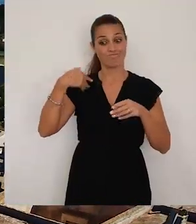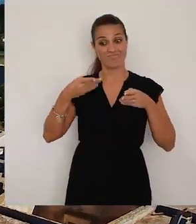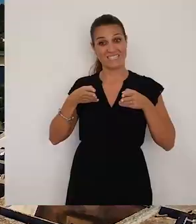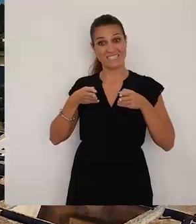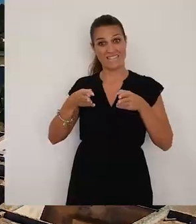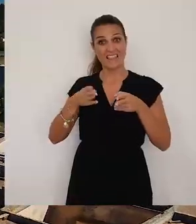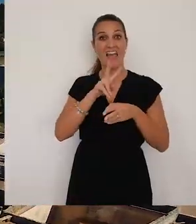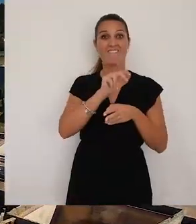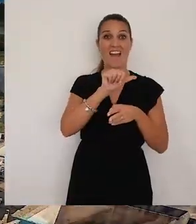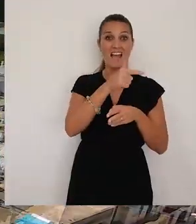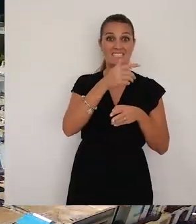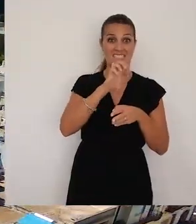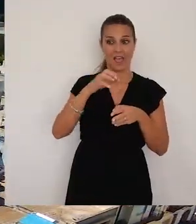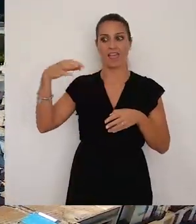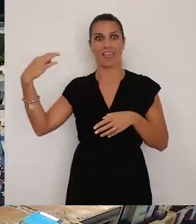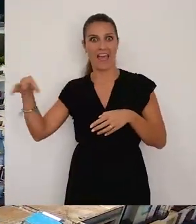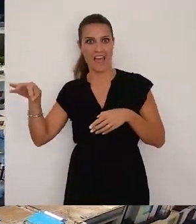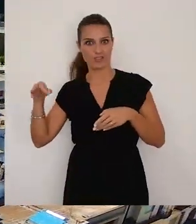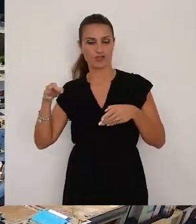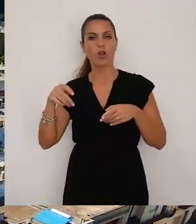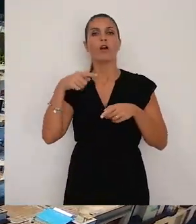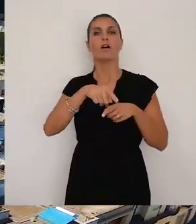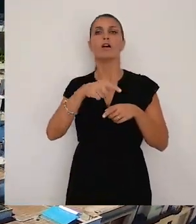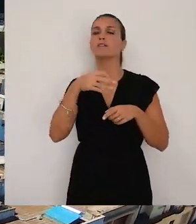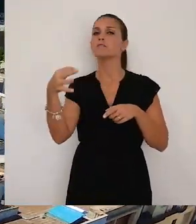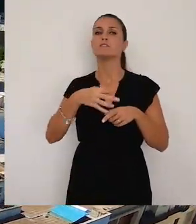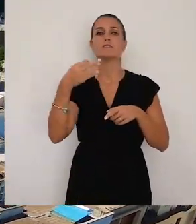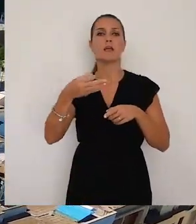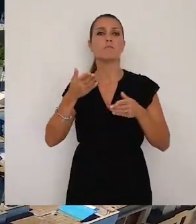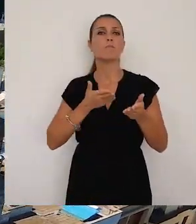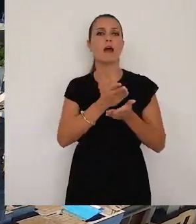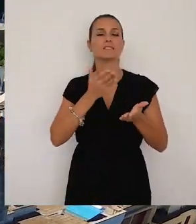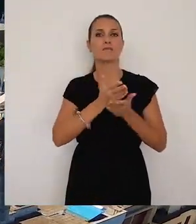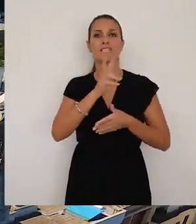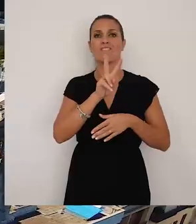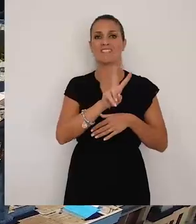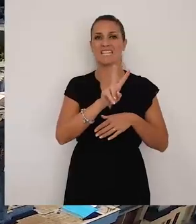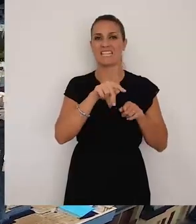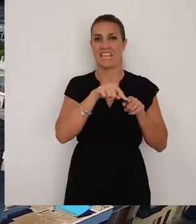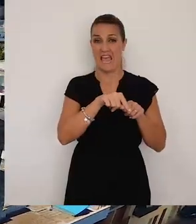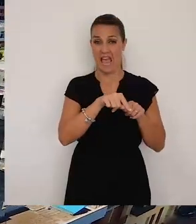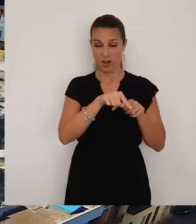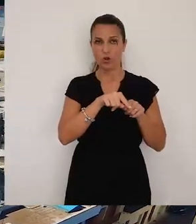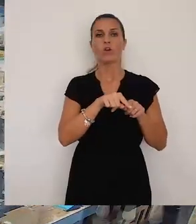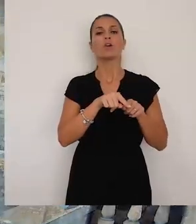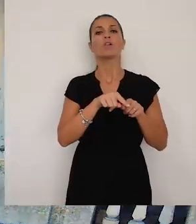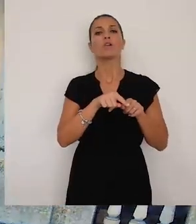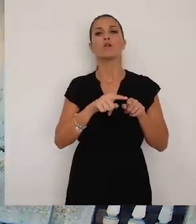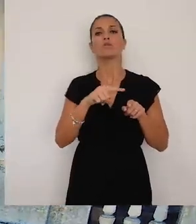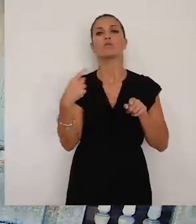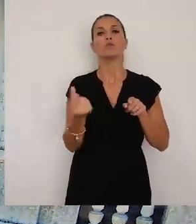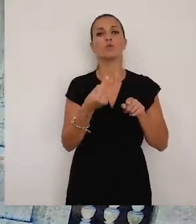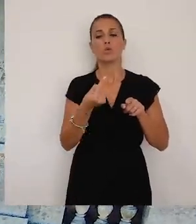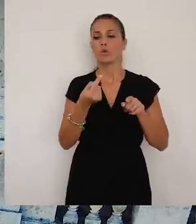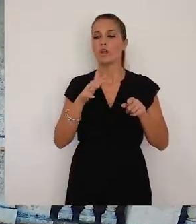passato collegava Vaste a Castro, è da sempre il crocevia della rete viaria che metteva in comunicazione tra loro gli insediamenti